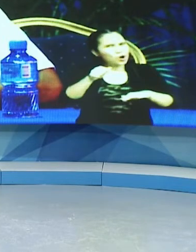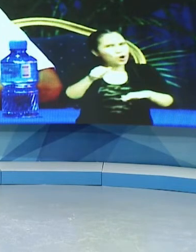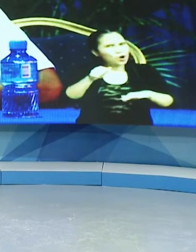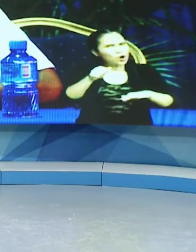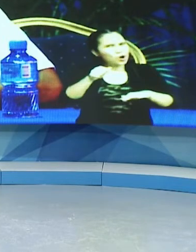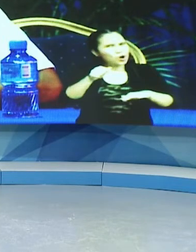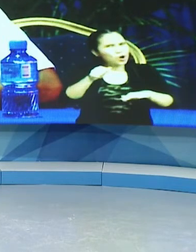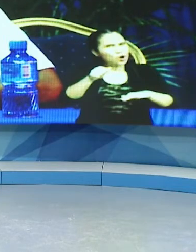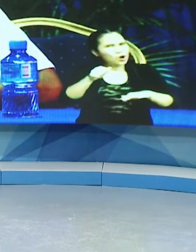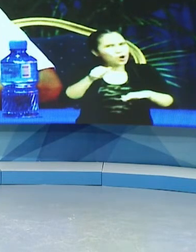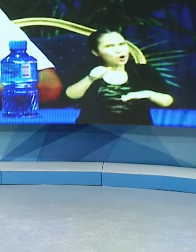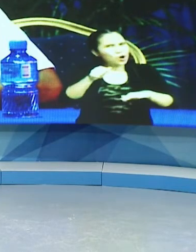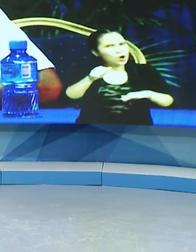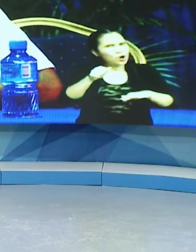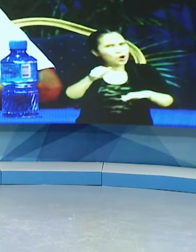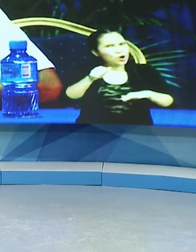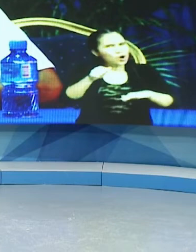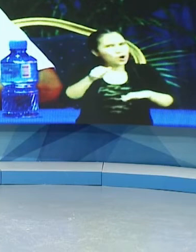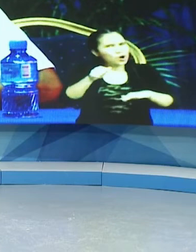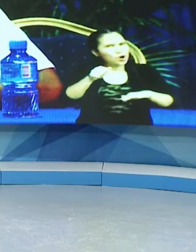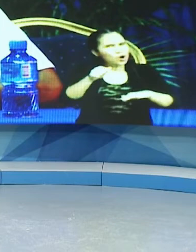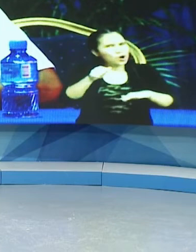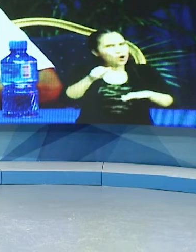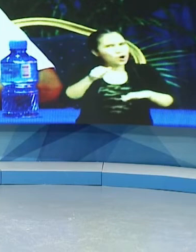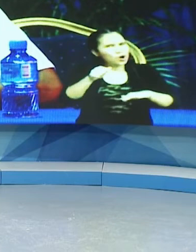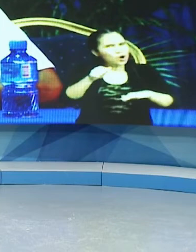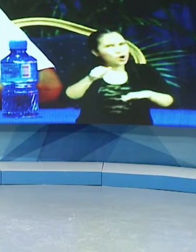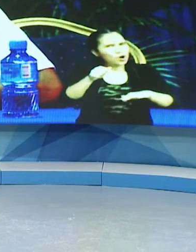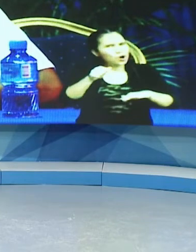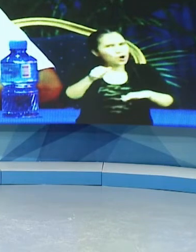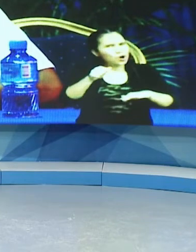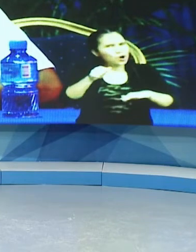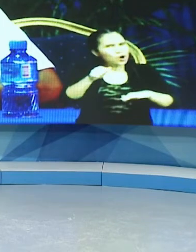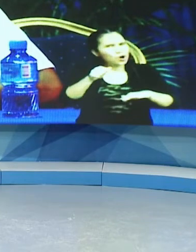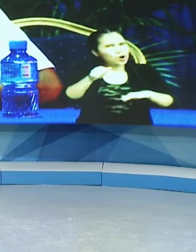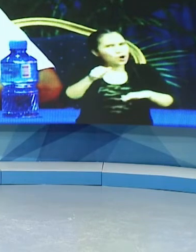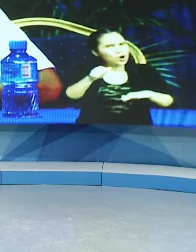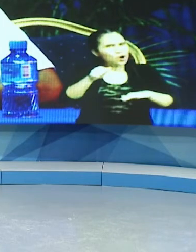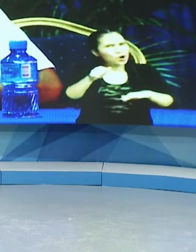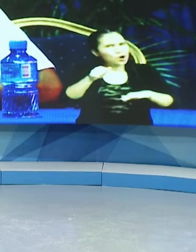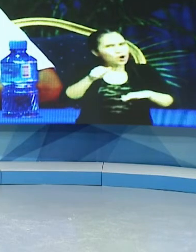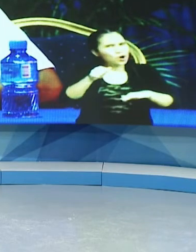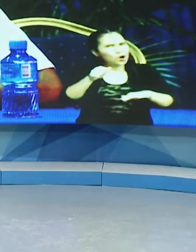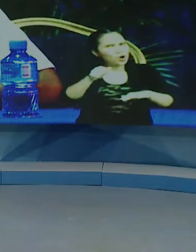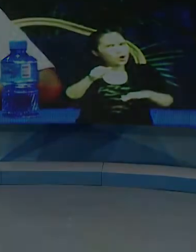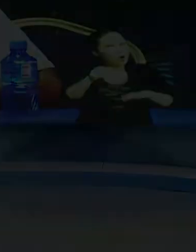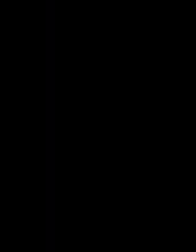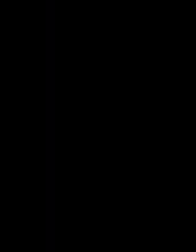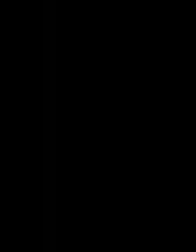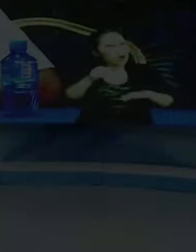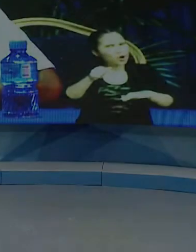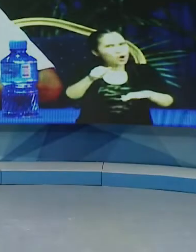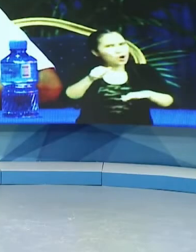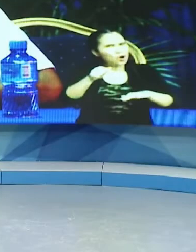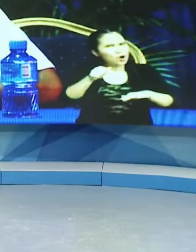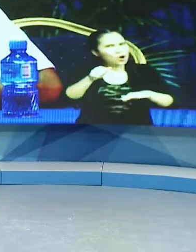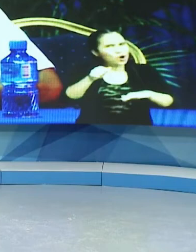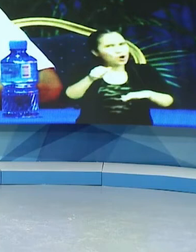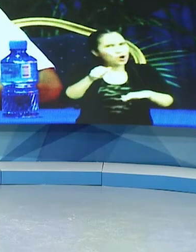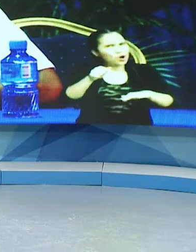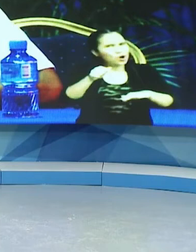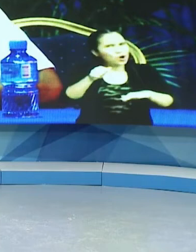dat wanneer deze mensen naar huis gaan, zij geen gevaar vormen voor hun gezinsleden of voor de